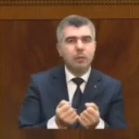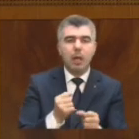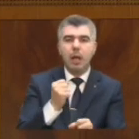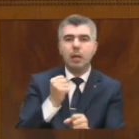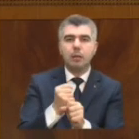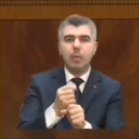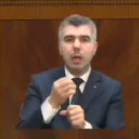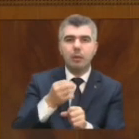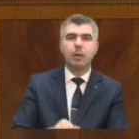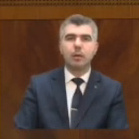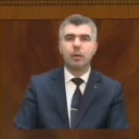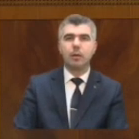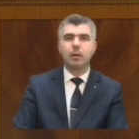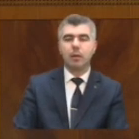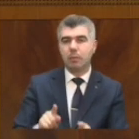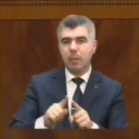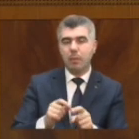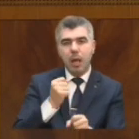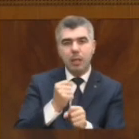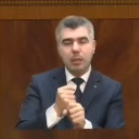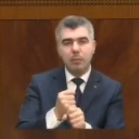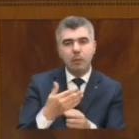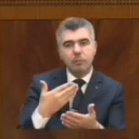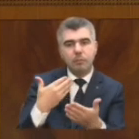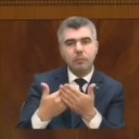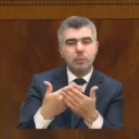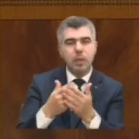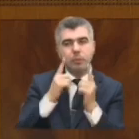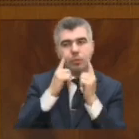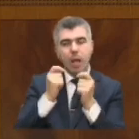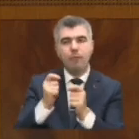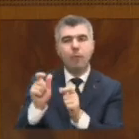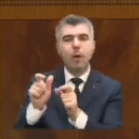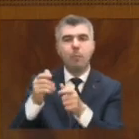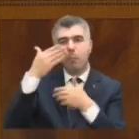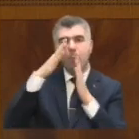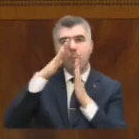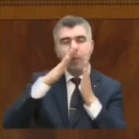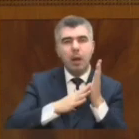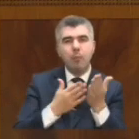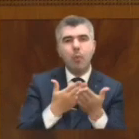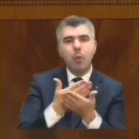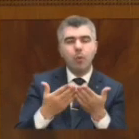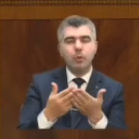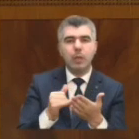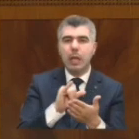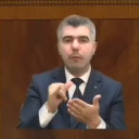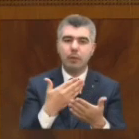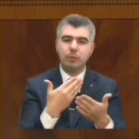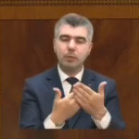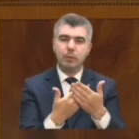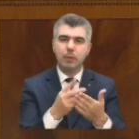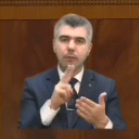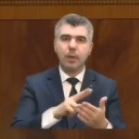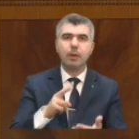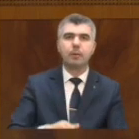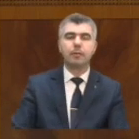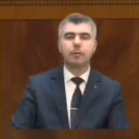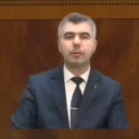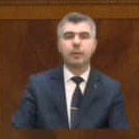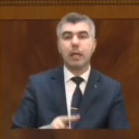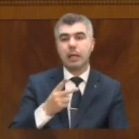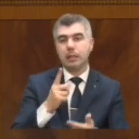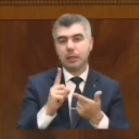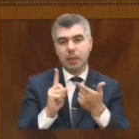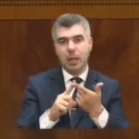اللي تنقوموا به، هذا هو العمل الميداني، وشافوا المغاربه وعرفوا شنو كاين وشافوا شنو تحقق على ارض الواقع. ثانيا بغيت